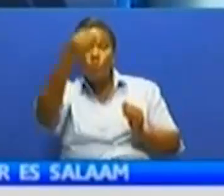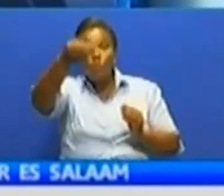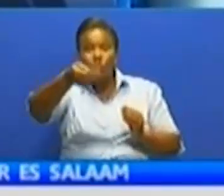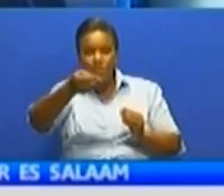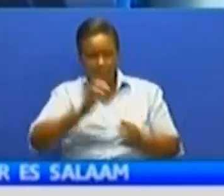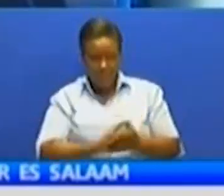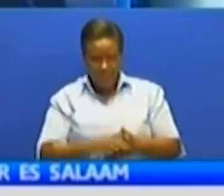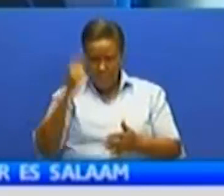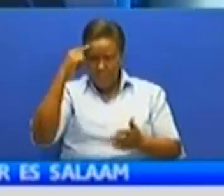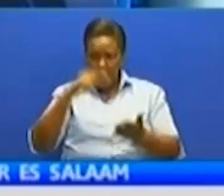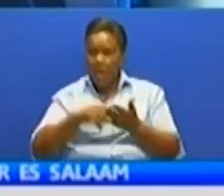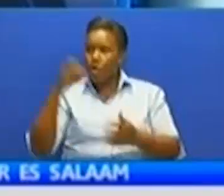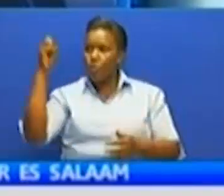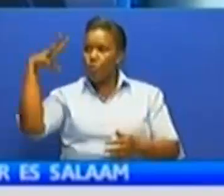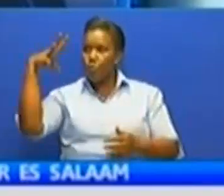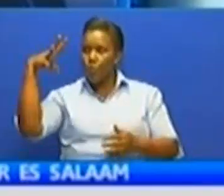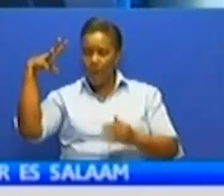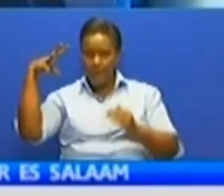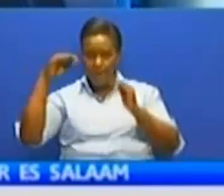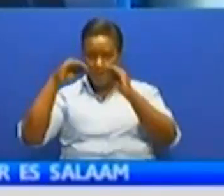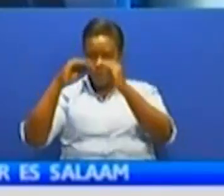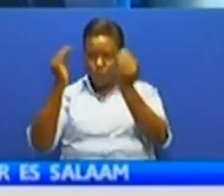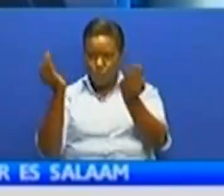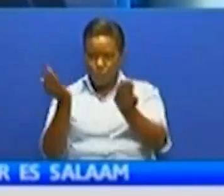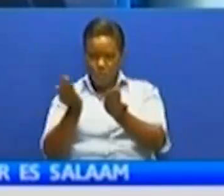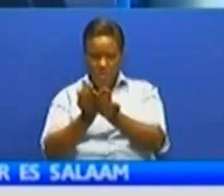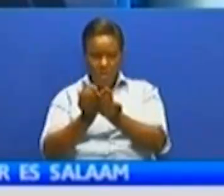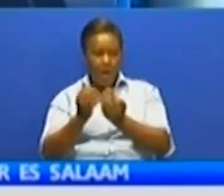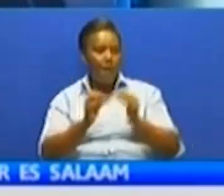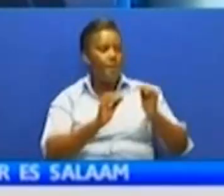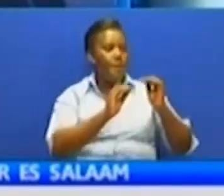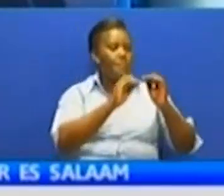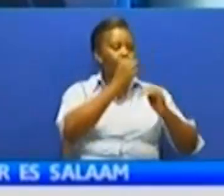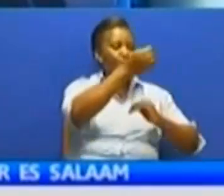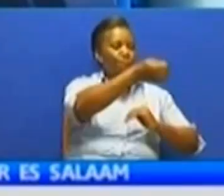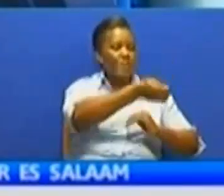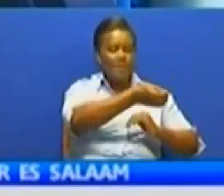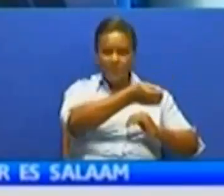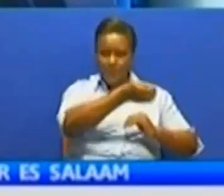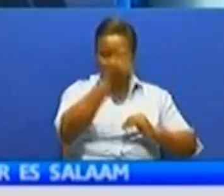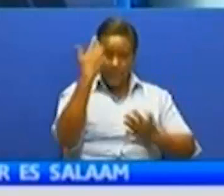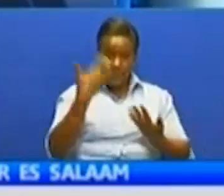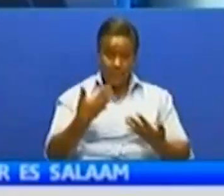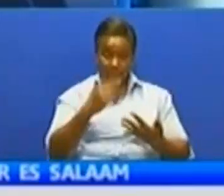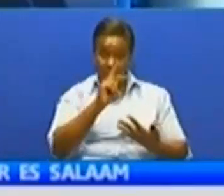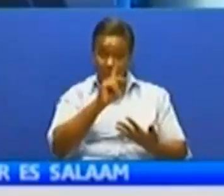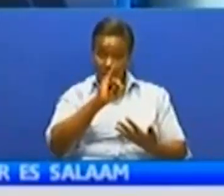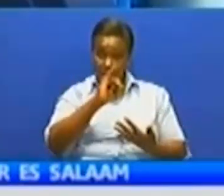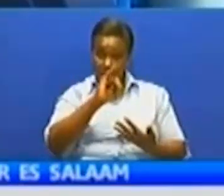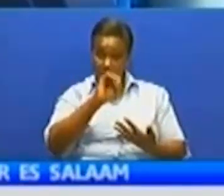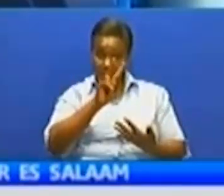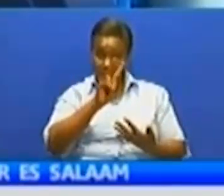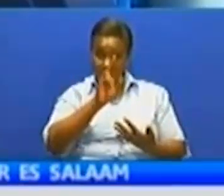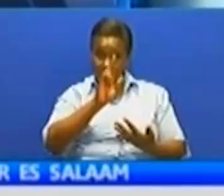unatoa kivuli cha dunia unakwenda kuangukia mwezini. Kwa hiyo kivuli kikiangukia mwezini